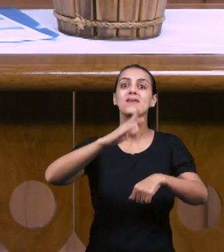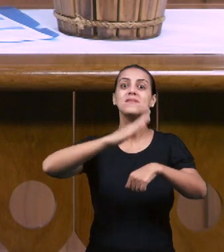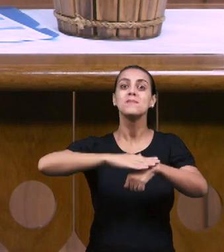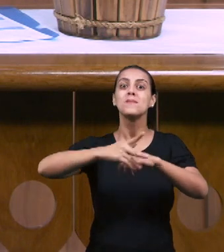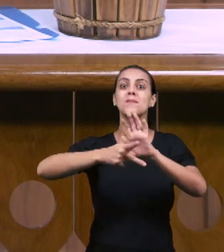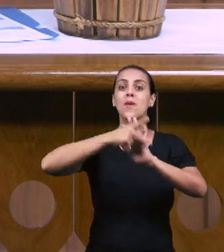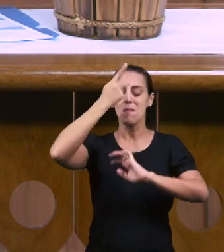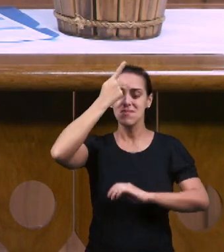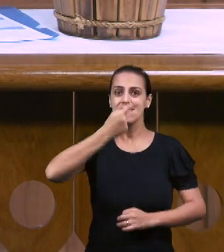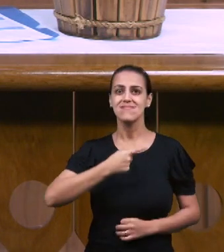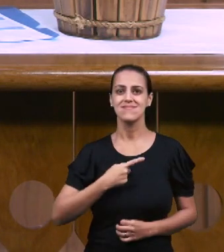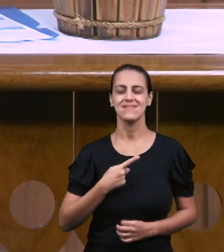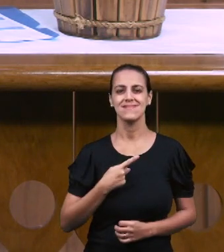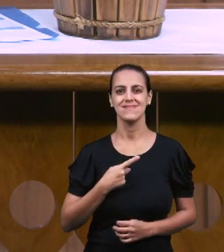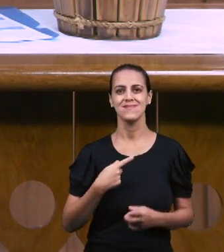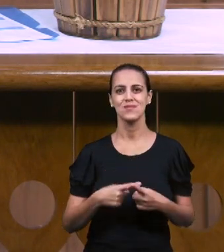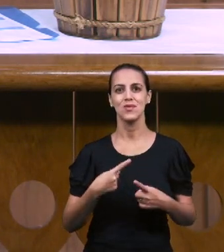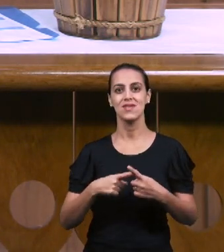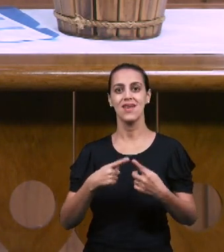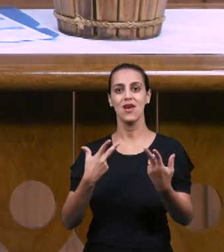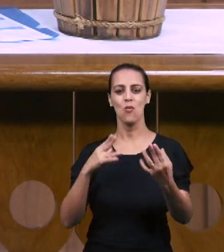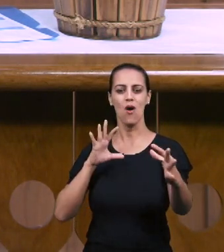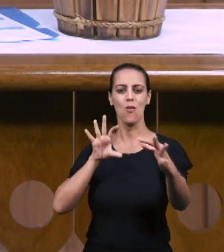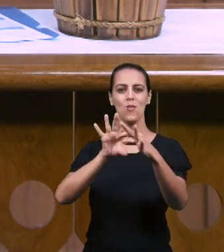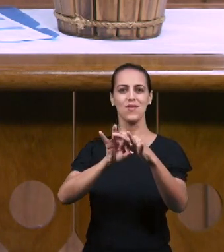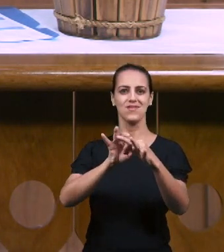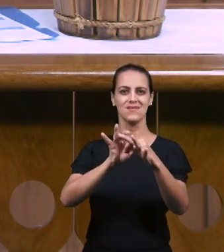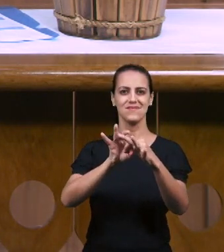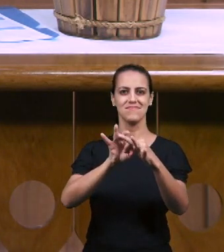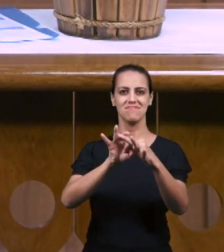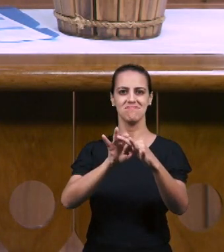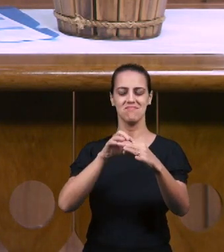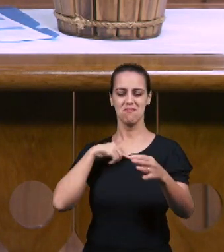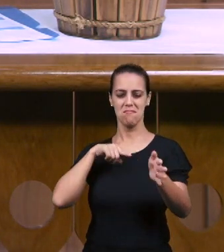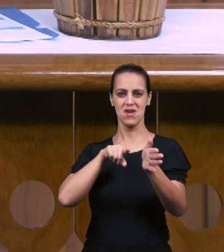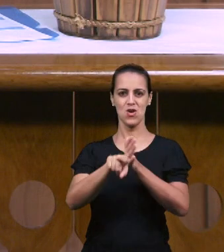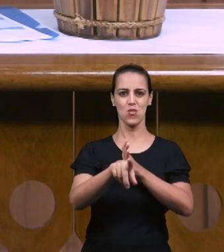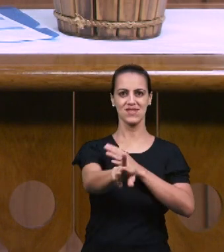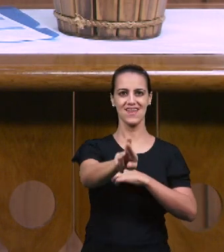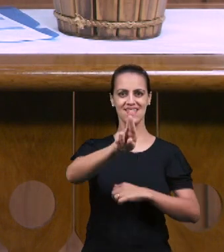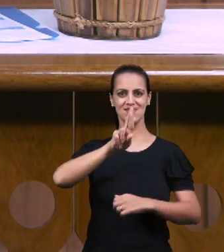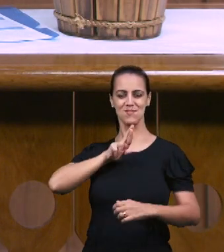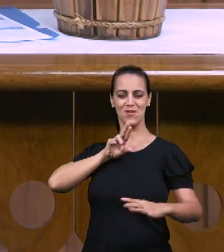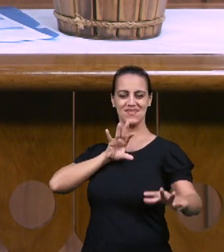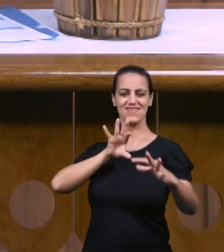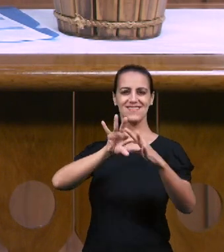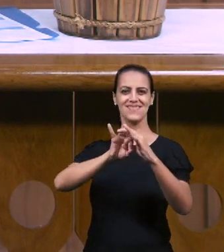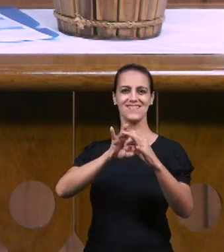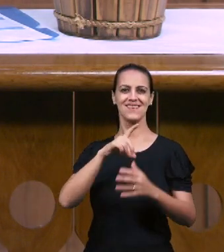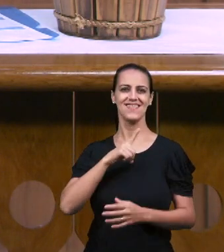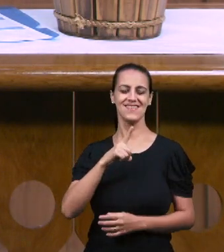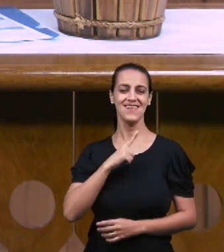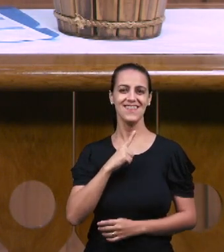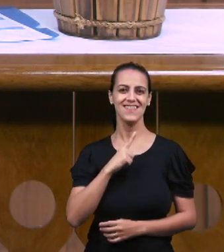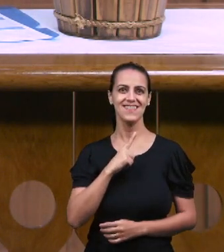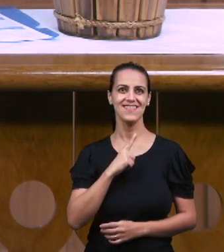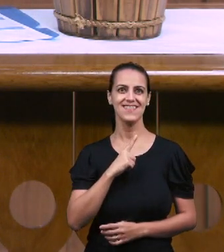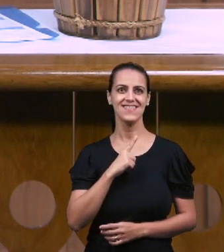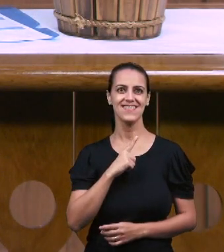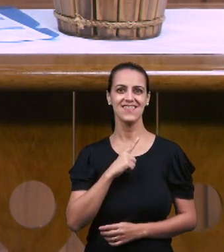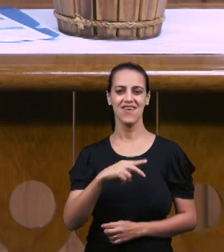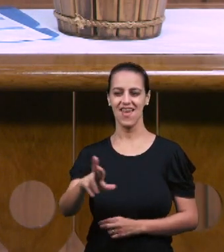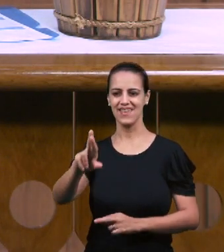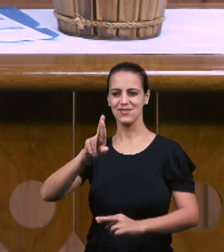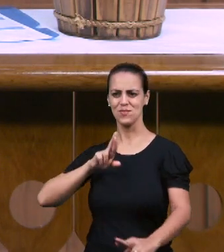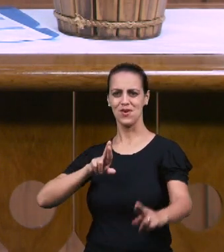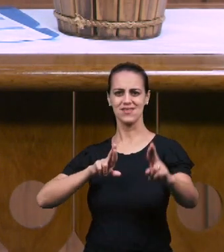nous avons besoin d'avoir votre réponse parce que notre communion est de votre réponse. Quand nous posons la question et nous voyons quand le retour